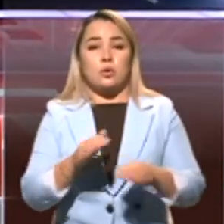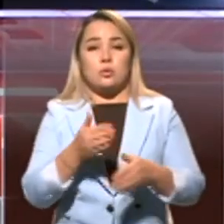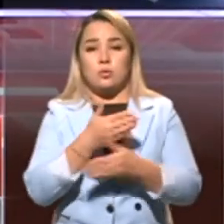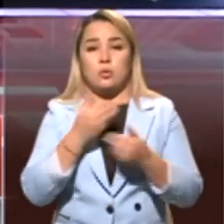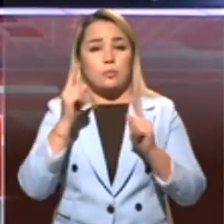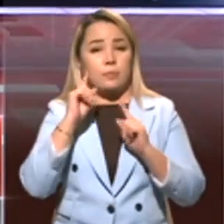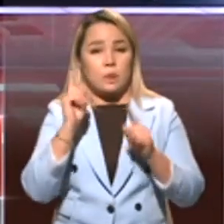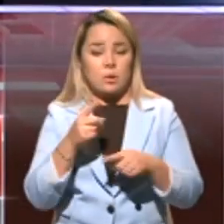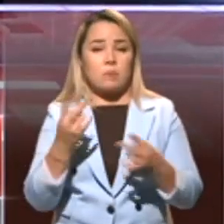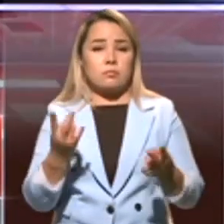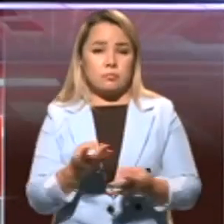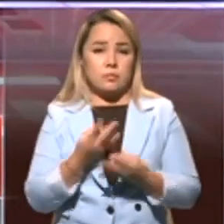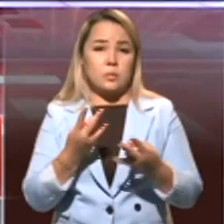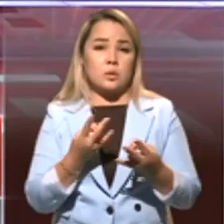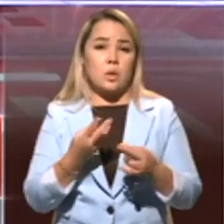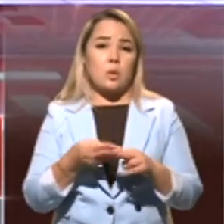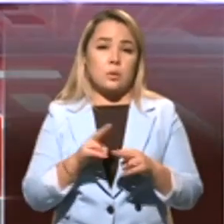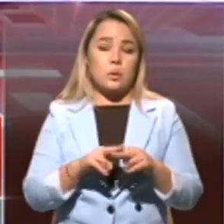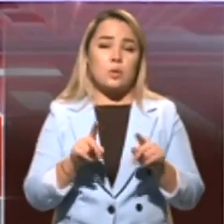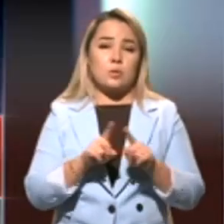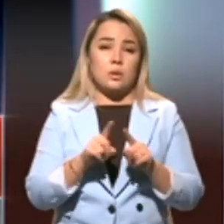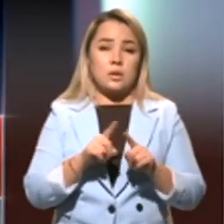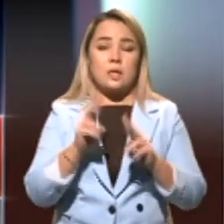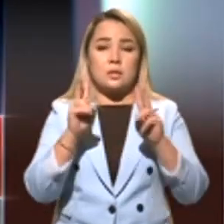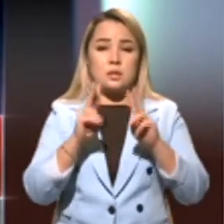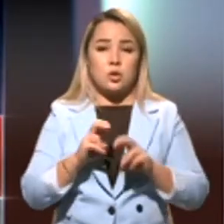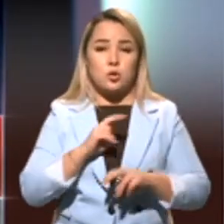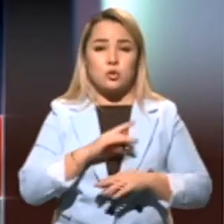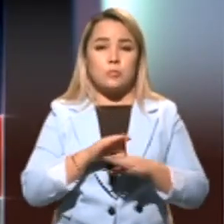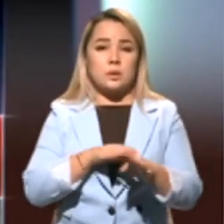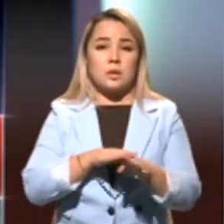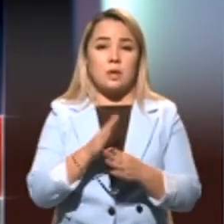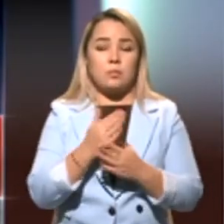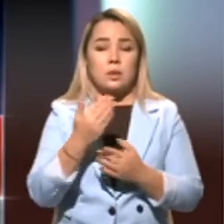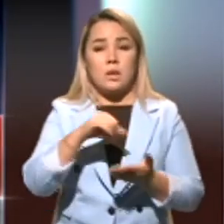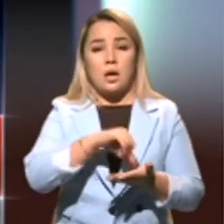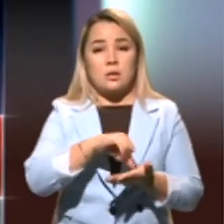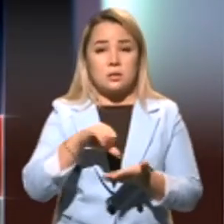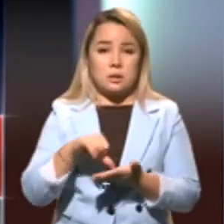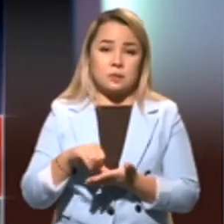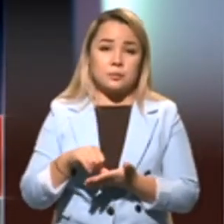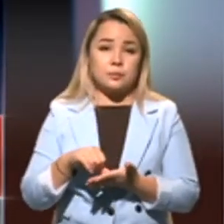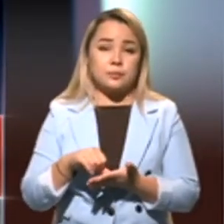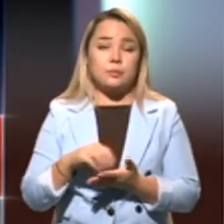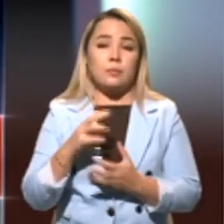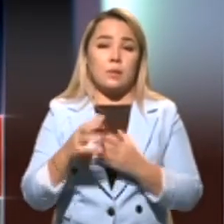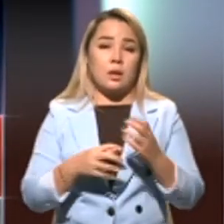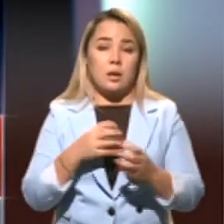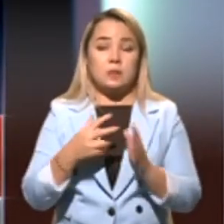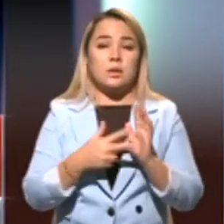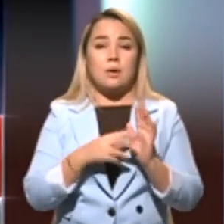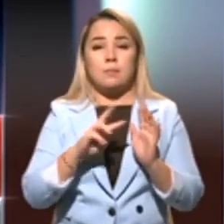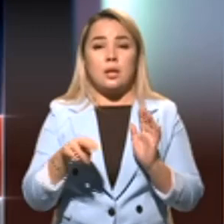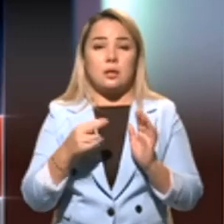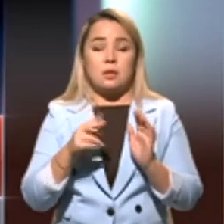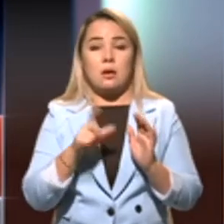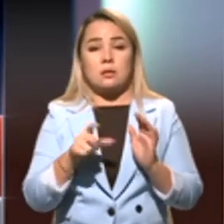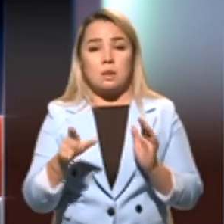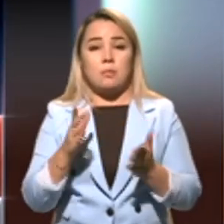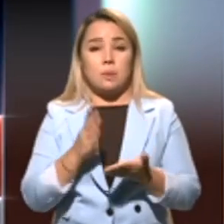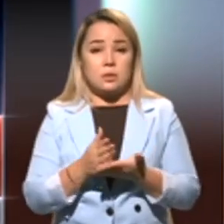болса. Бірақ бір ана зерттеу жасап көрдім мен осыған қатысты. Сол кезде әлемде 8 миллиард халық болатын